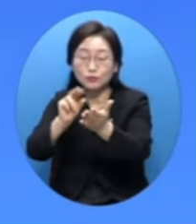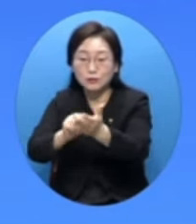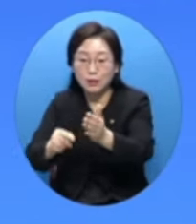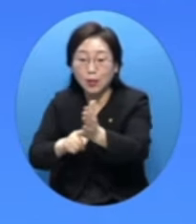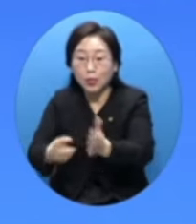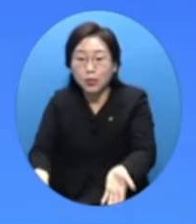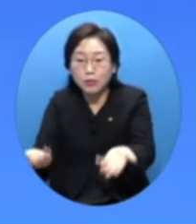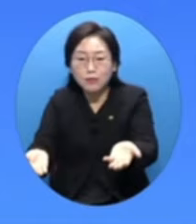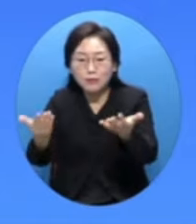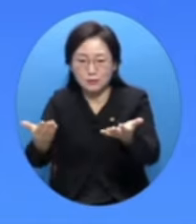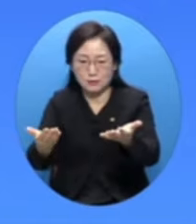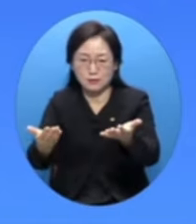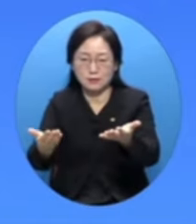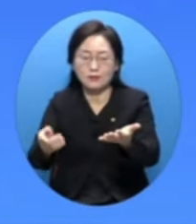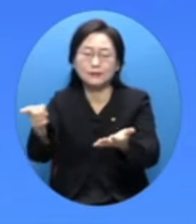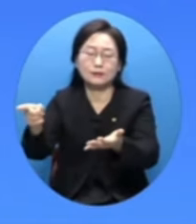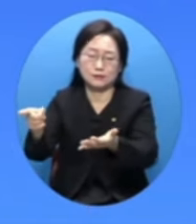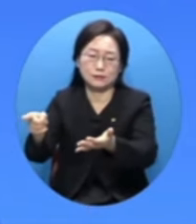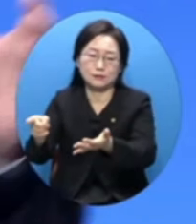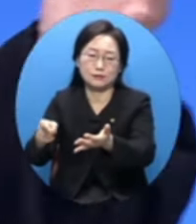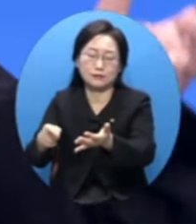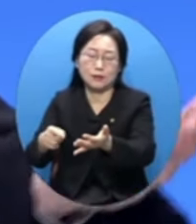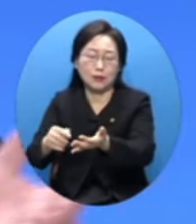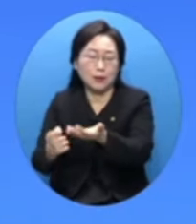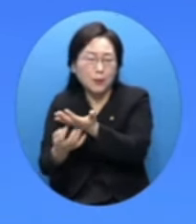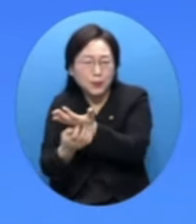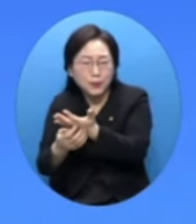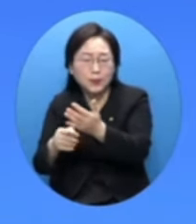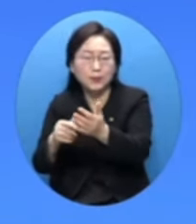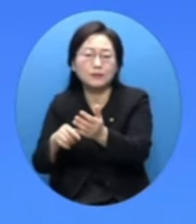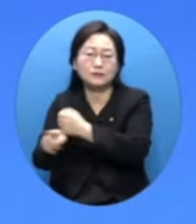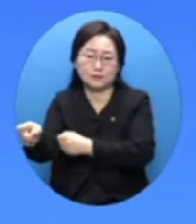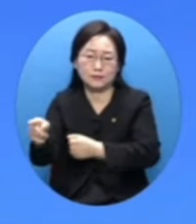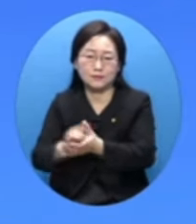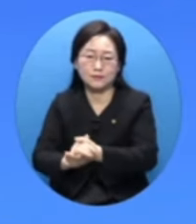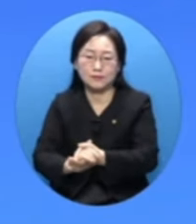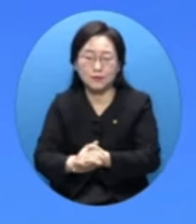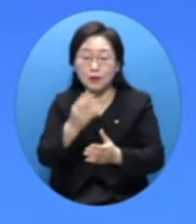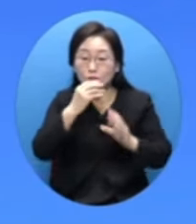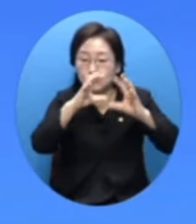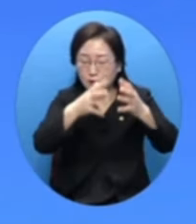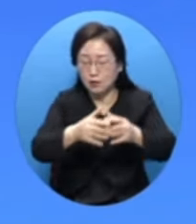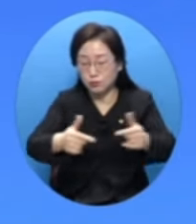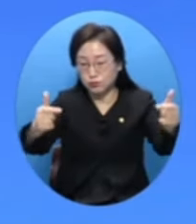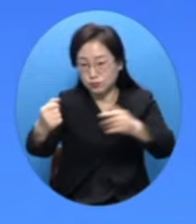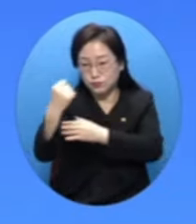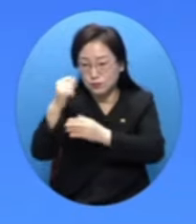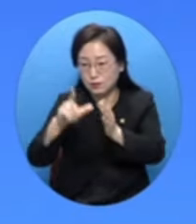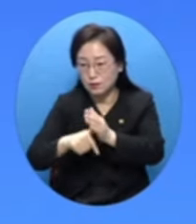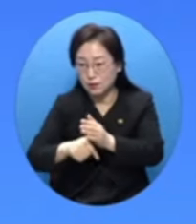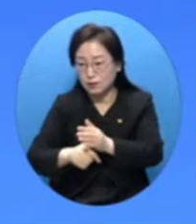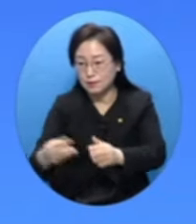것이, 그것이 저들의 전략입니다. 유다왕국이 크게 부흥하자 연합군들이 쳐들어왔습니다.